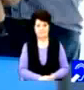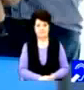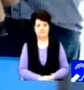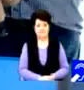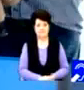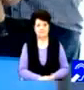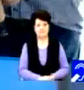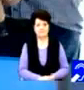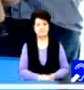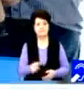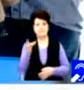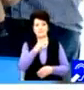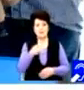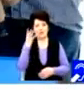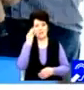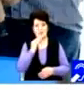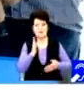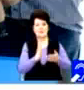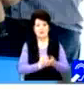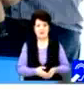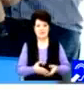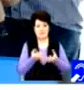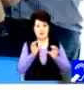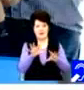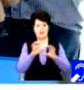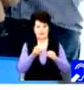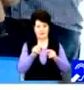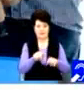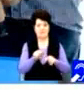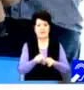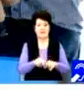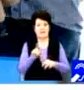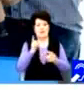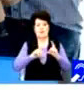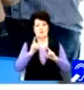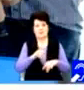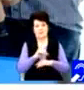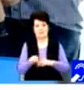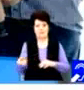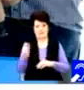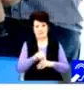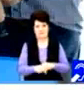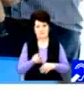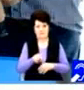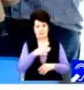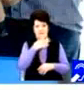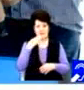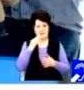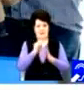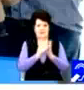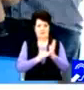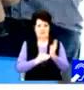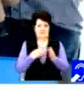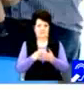elevi Republica Moldova devine tot mai atractivă pentru studenții din străinătate ei ajung aici prin intermediul mai multor programe